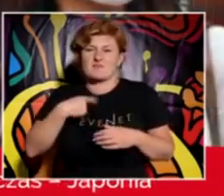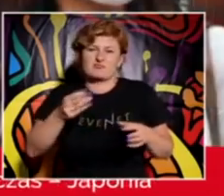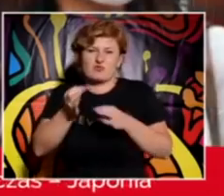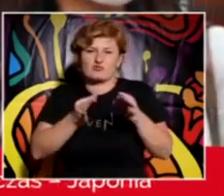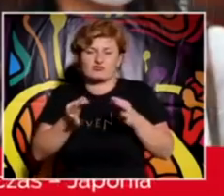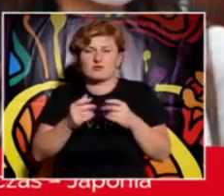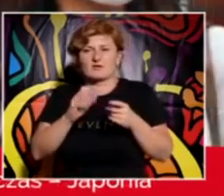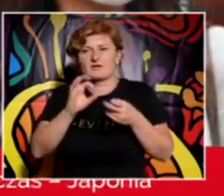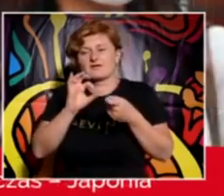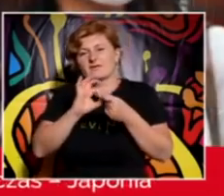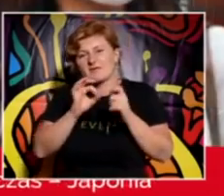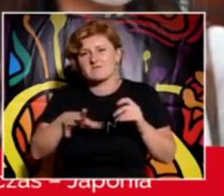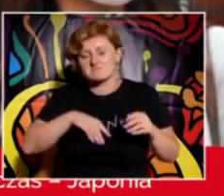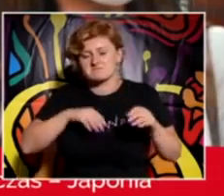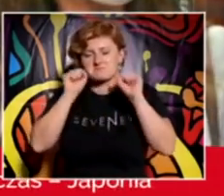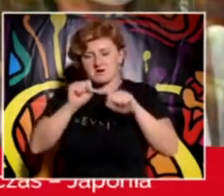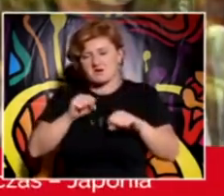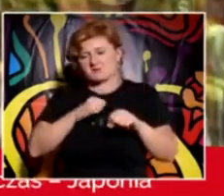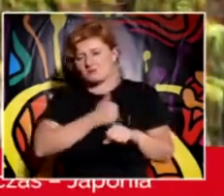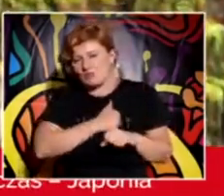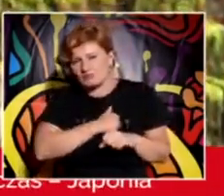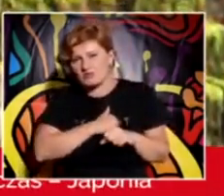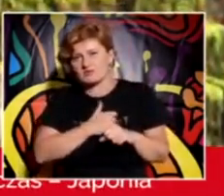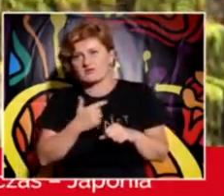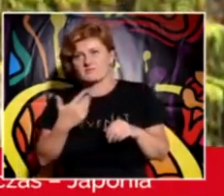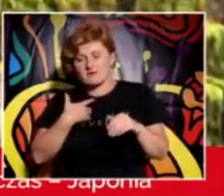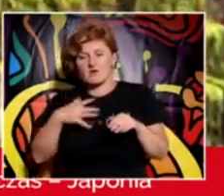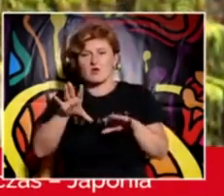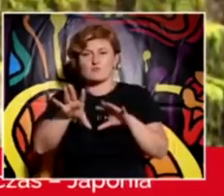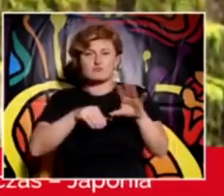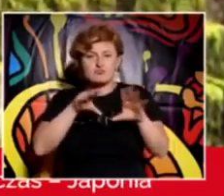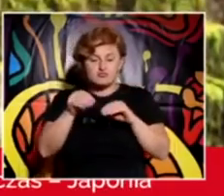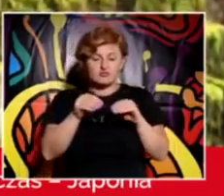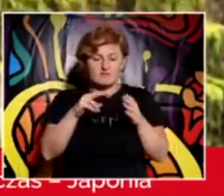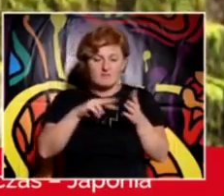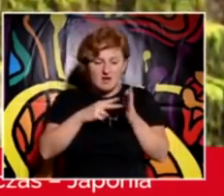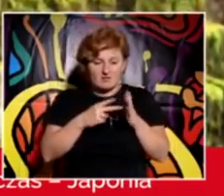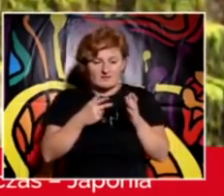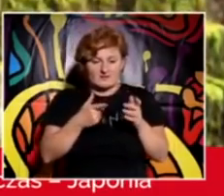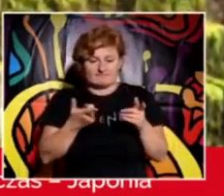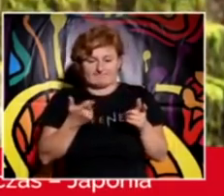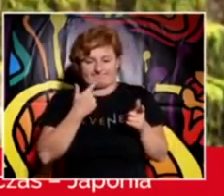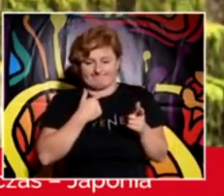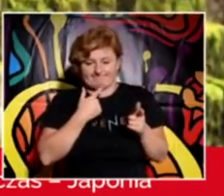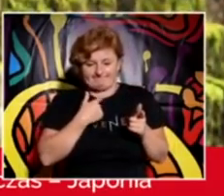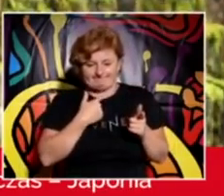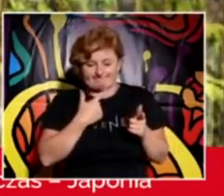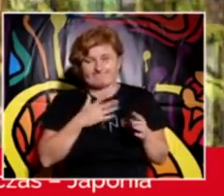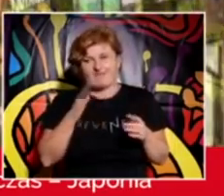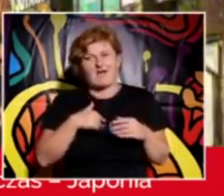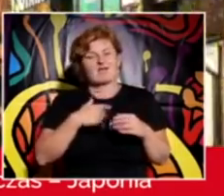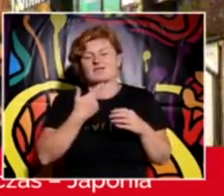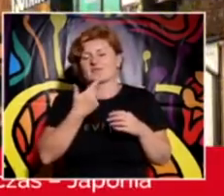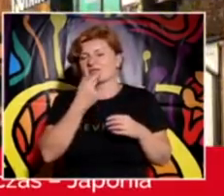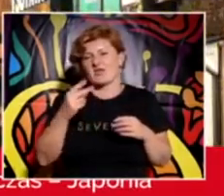stanie zaciągać i kredyty, bo oczywiście budżet, który sobie zaplanowałam, okazał się większy. Ale nie żałujemy żadnej złotówki,